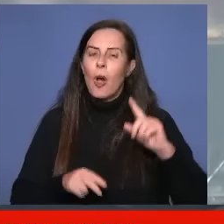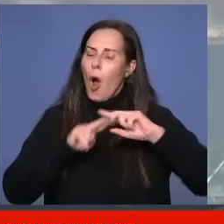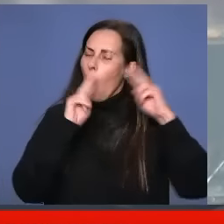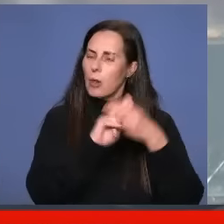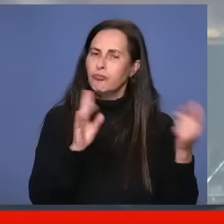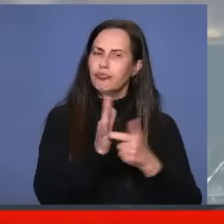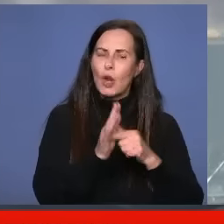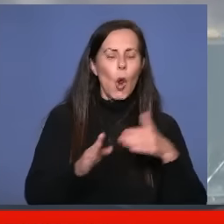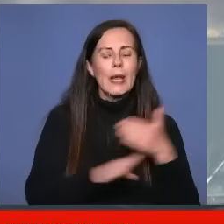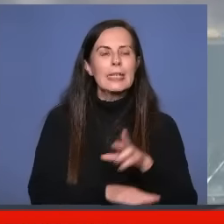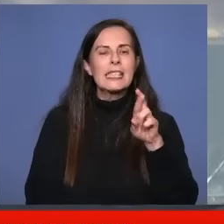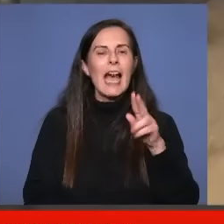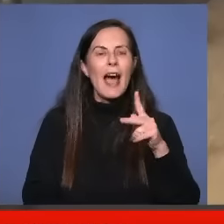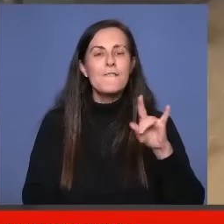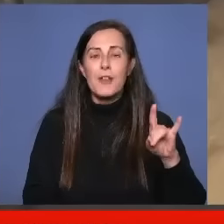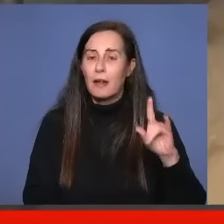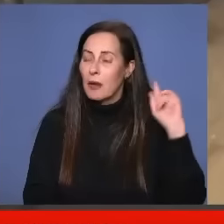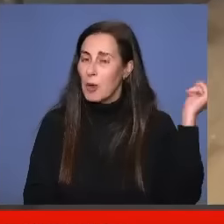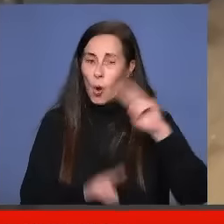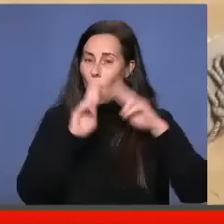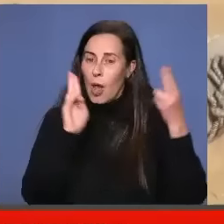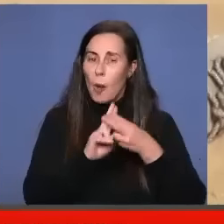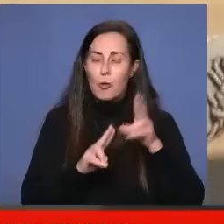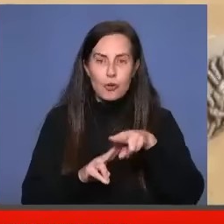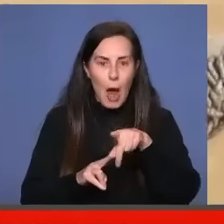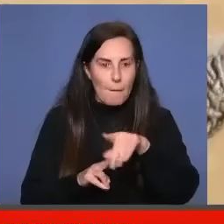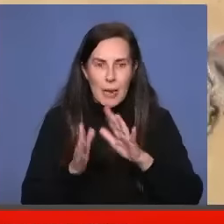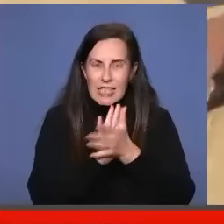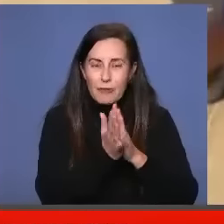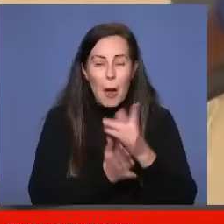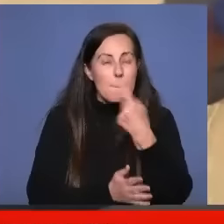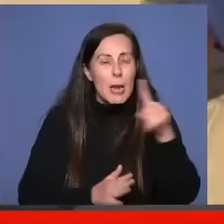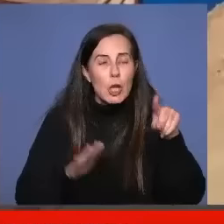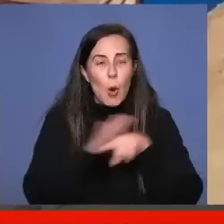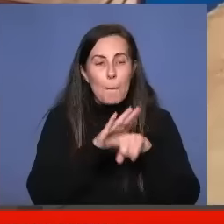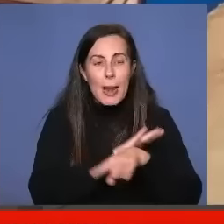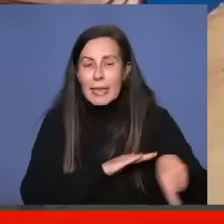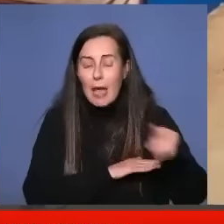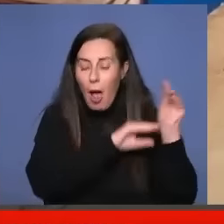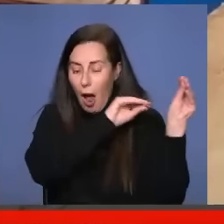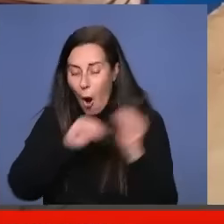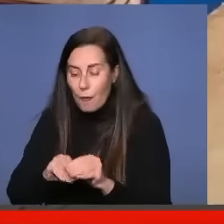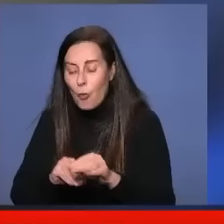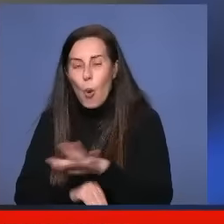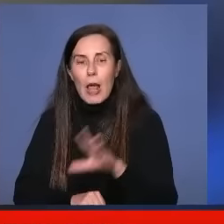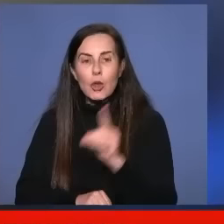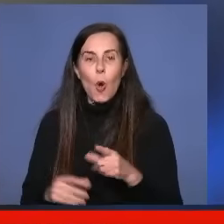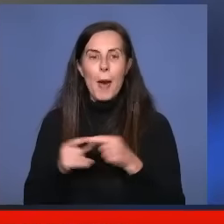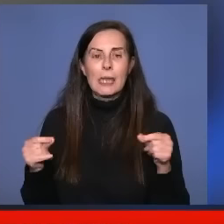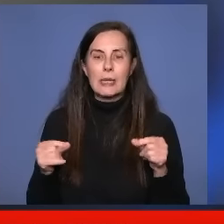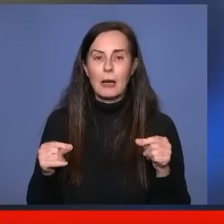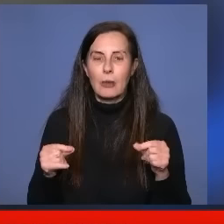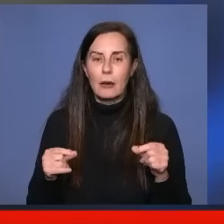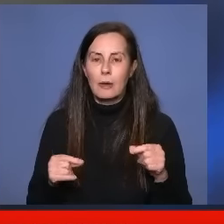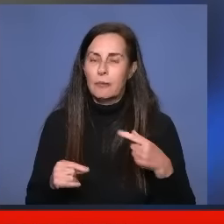לא לפעול ברפיח. כלי התקשורת מדווחים על הצפיפות העצומה ועל מיליון הפליטים בשאר הרצועה שמרוכזים כעת באזור. I think we